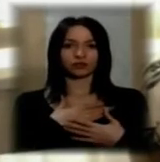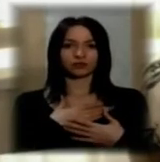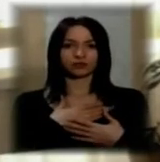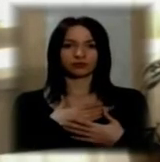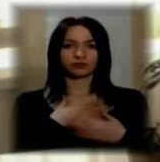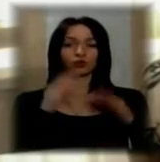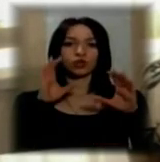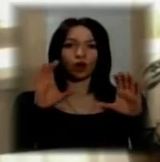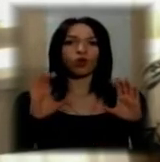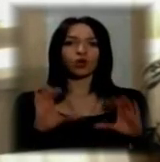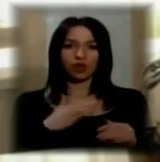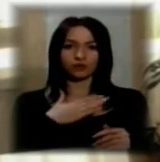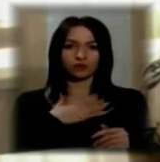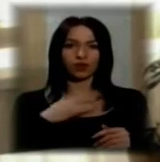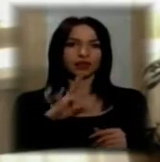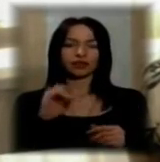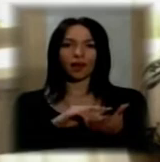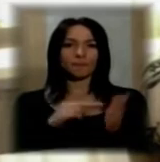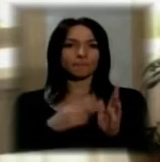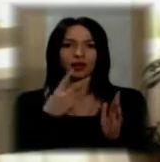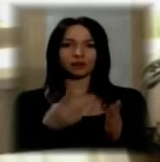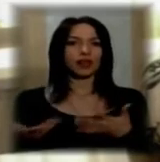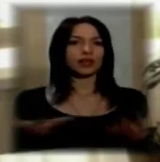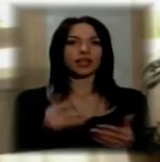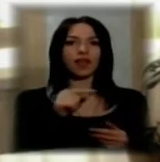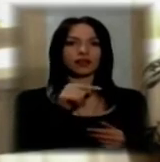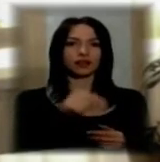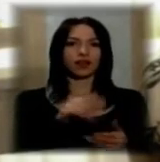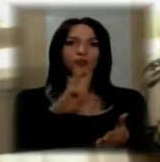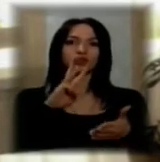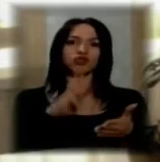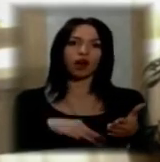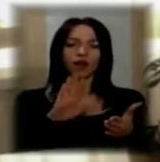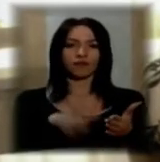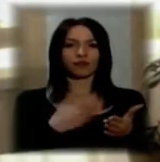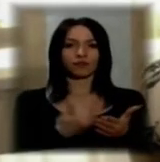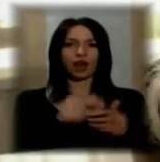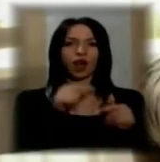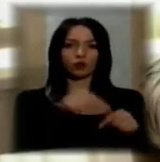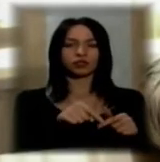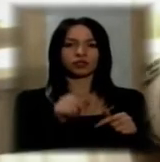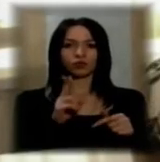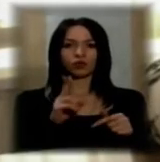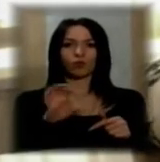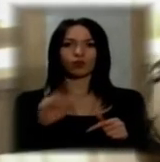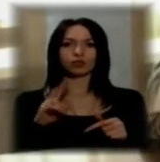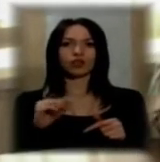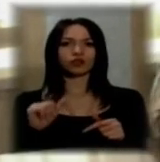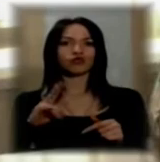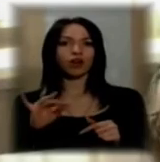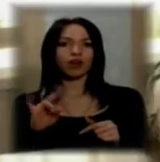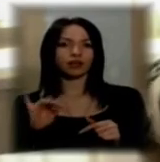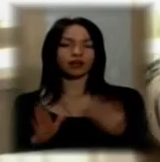законодавство не передбачає ніяких там штрафів для цих постачальників або за